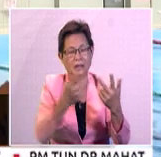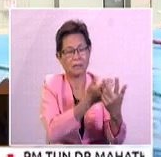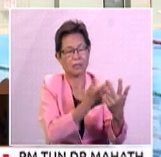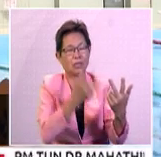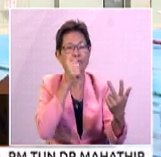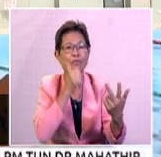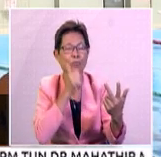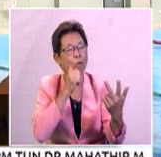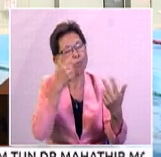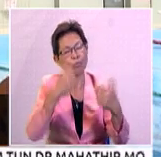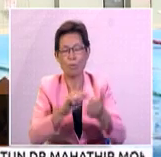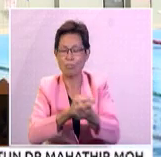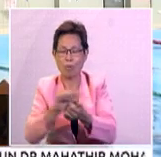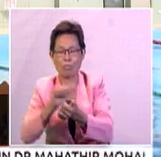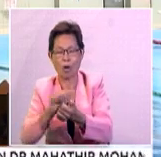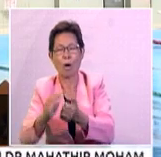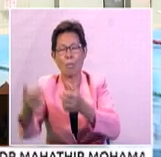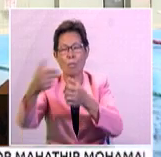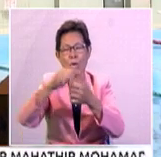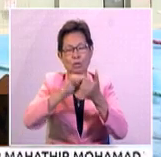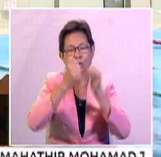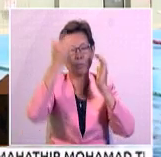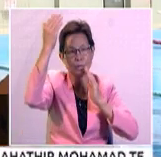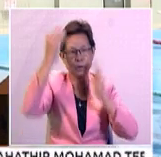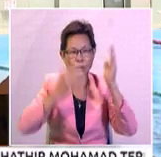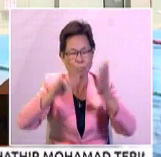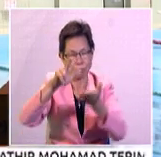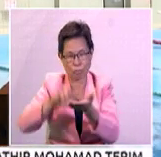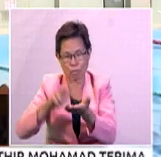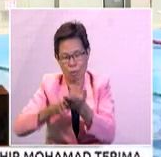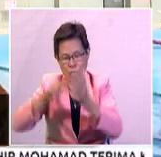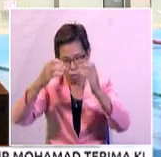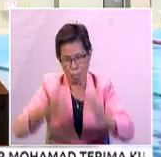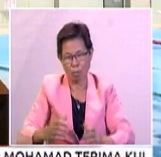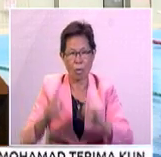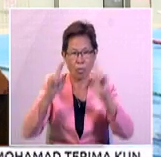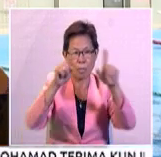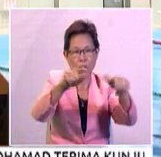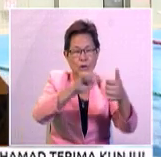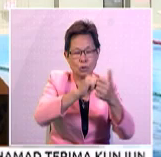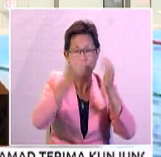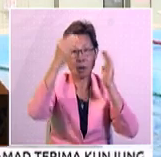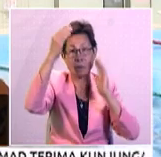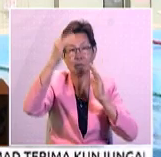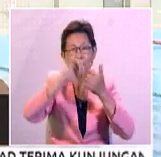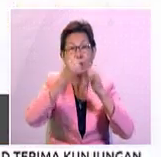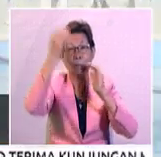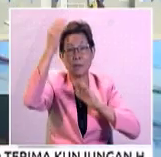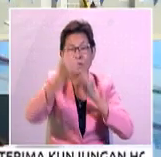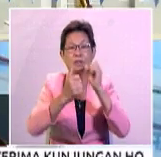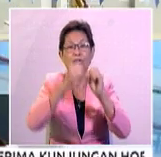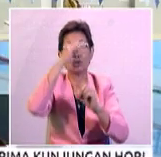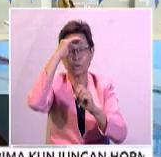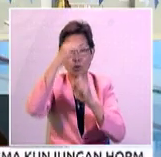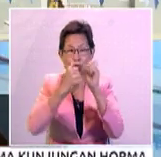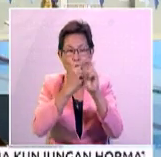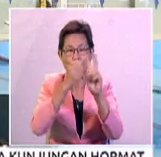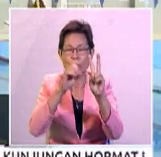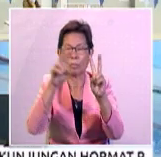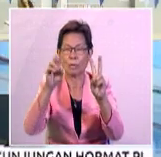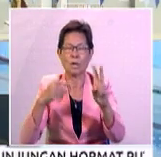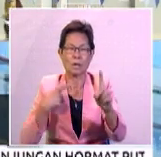girls are qualified the titanium, which is A group confirm will be going to Sukma Johor 2020. Our target is